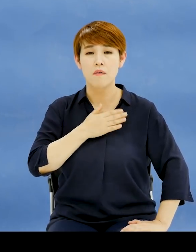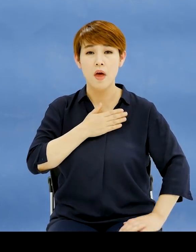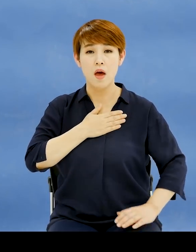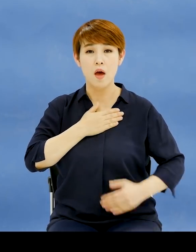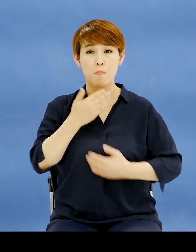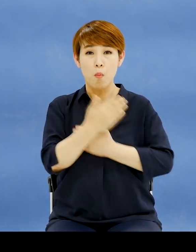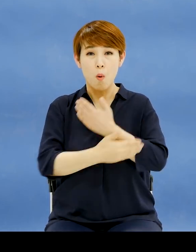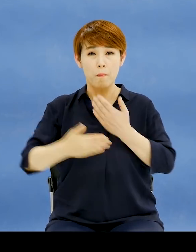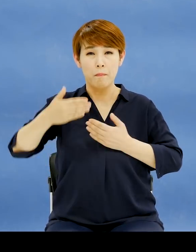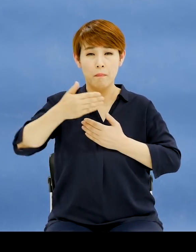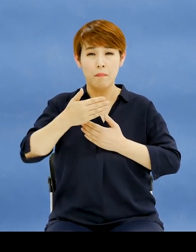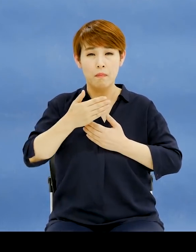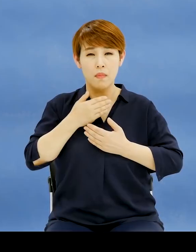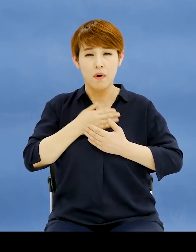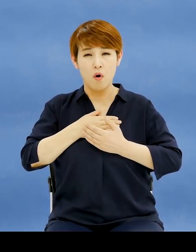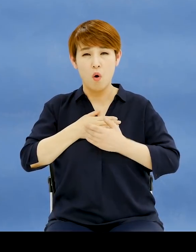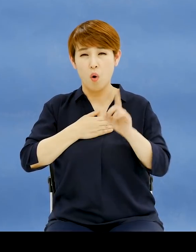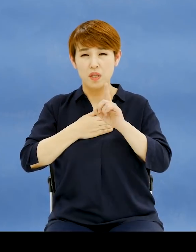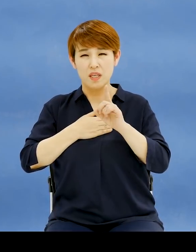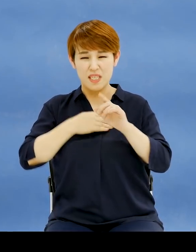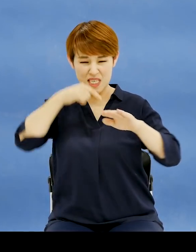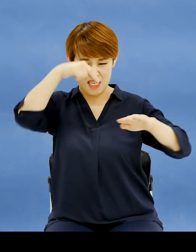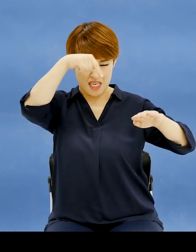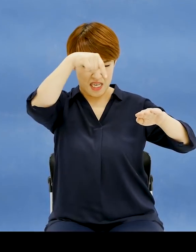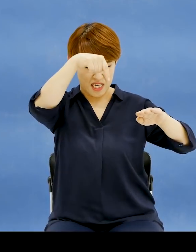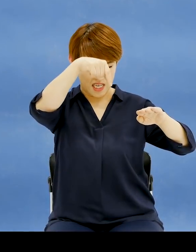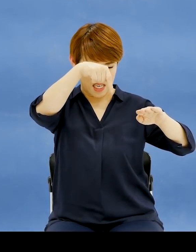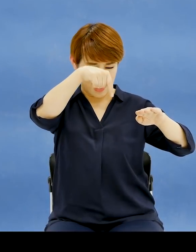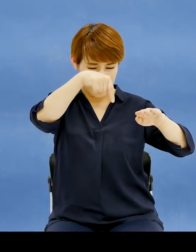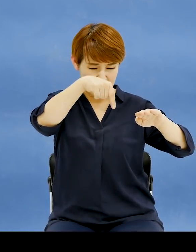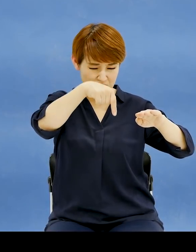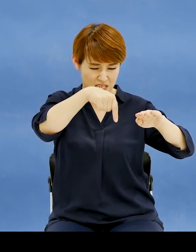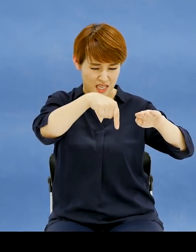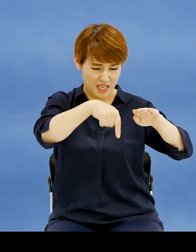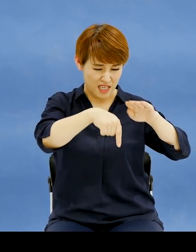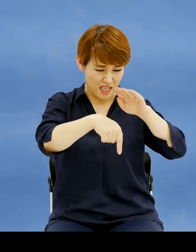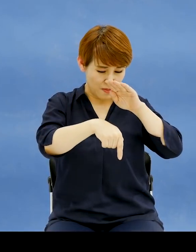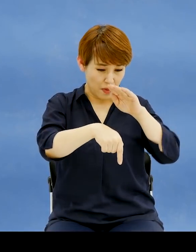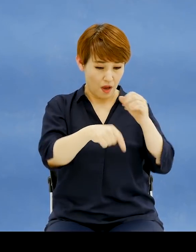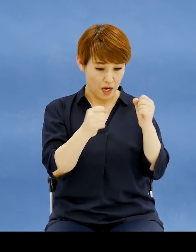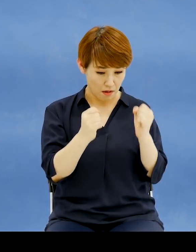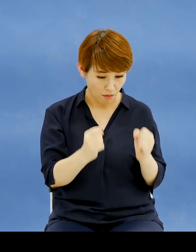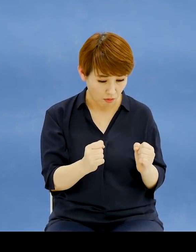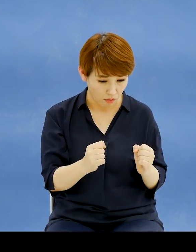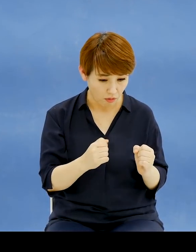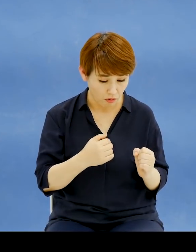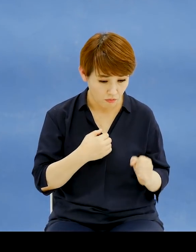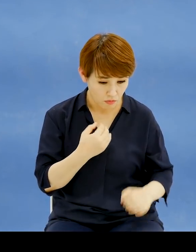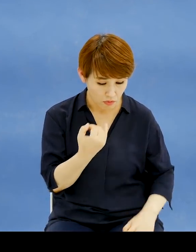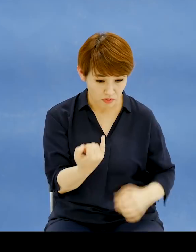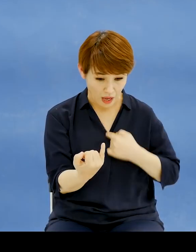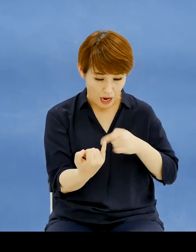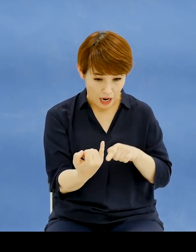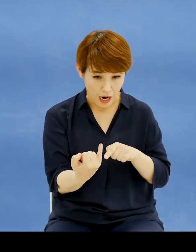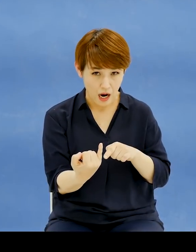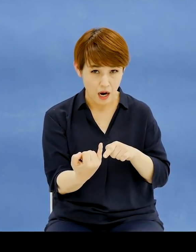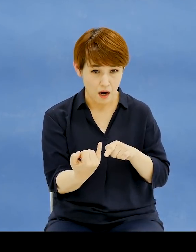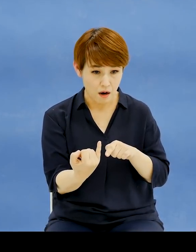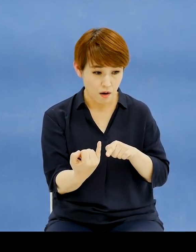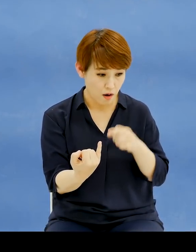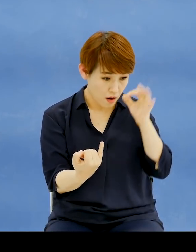제가 어딘가 이렇게 좀 깊은 곳으로 가는 것 같은 거예요. 근데 거기 보니까 우리 예수님이 계시는 거예요.